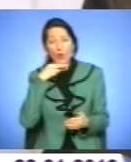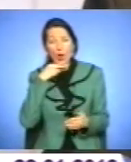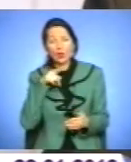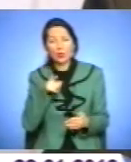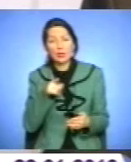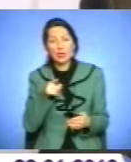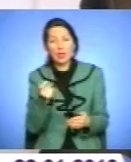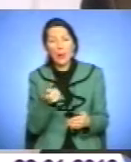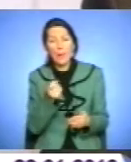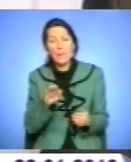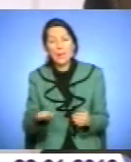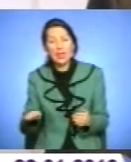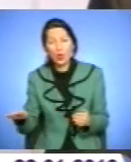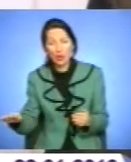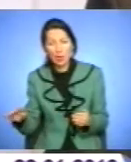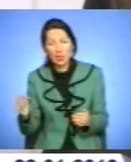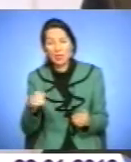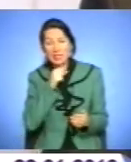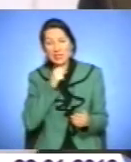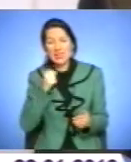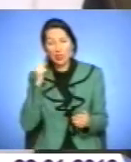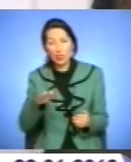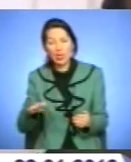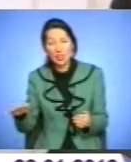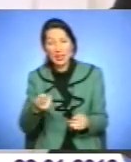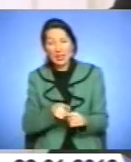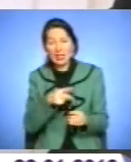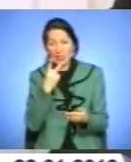тієї маленької дитини чи старшої трошки, яка дивиться